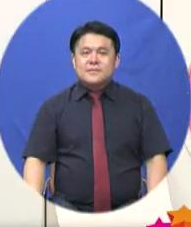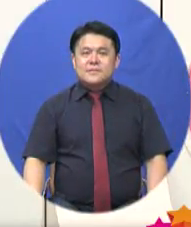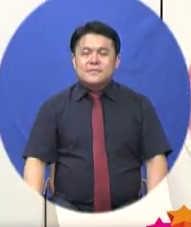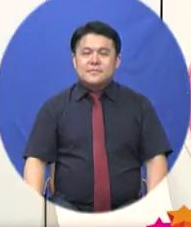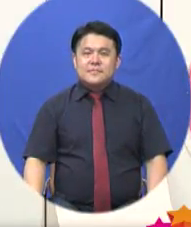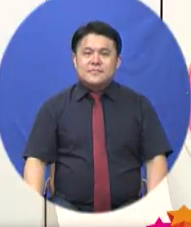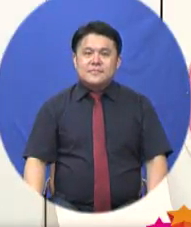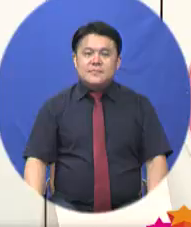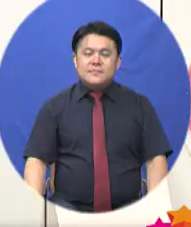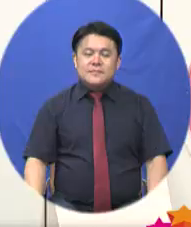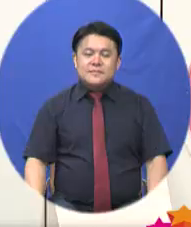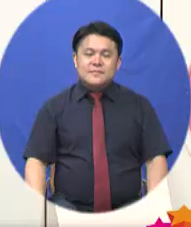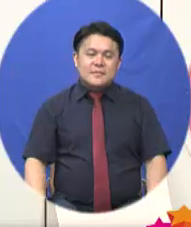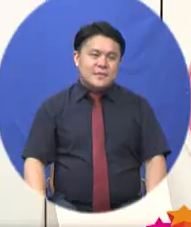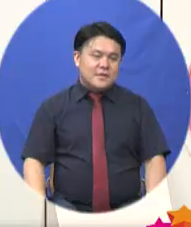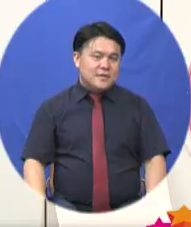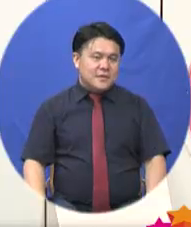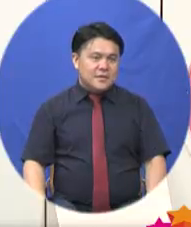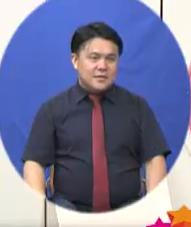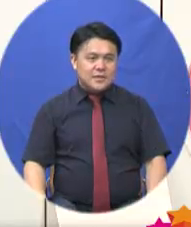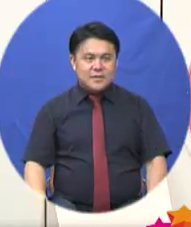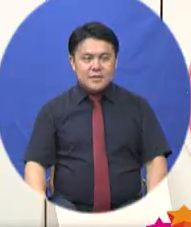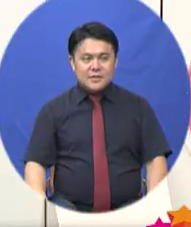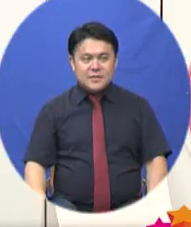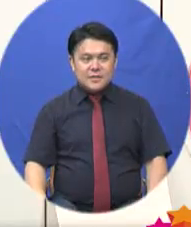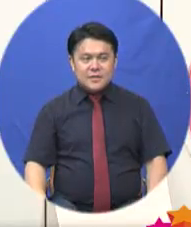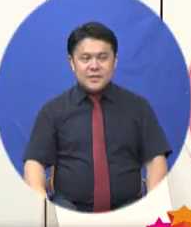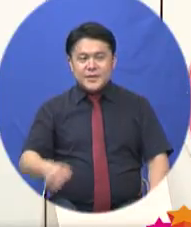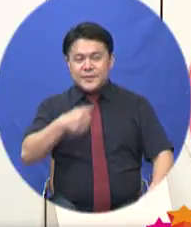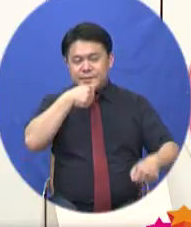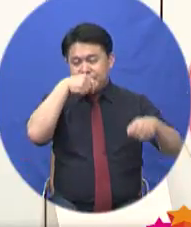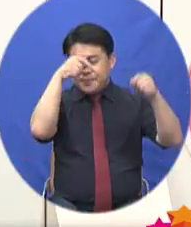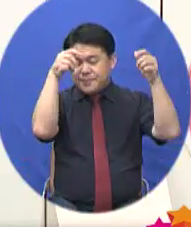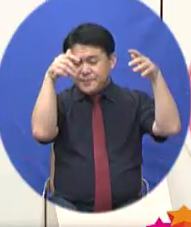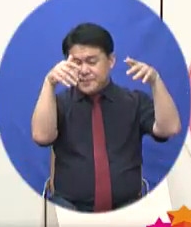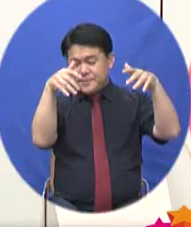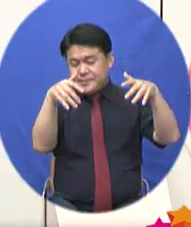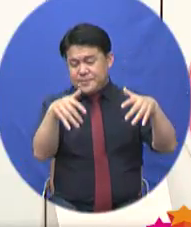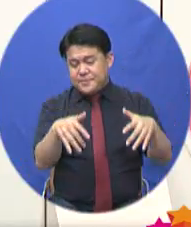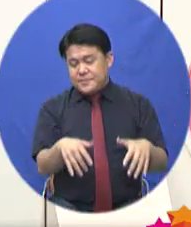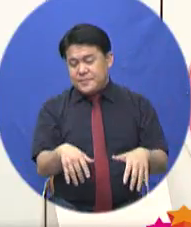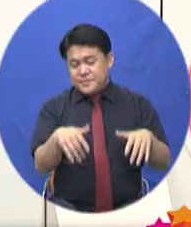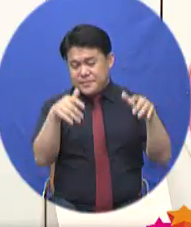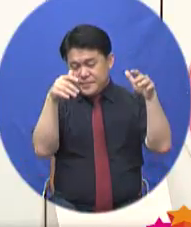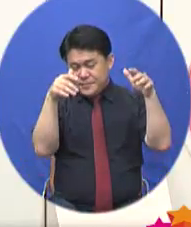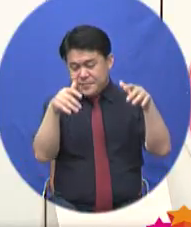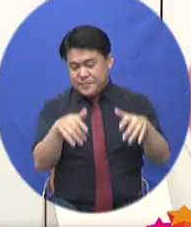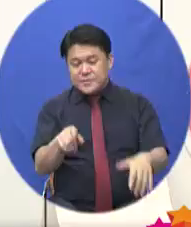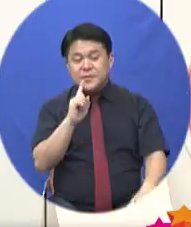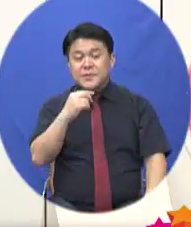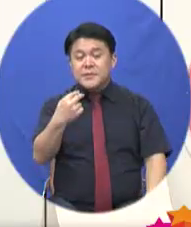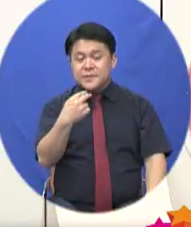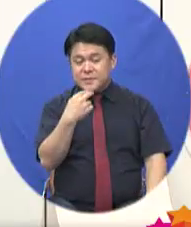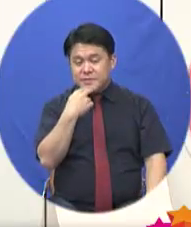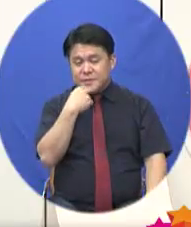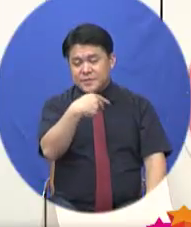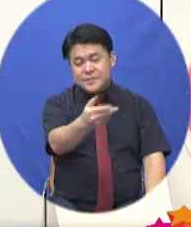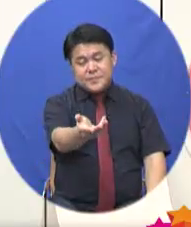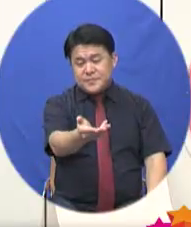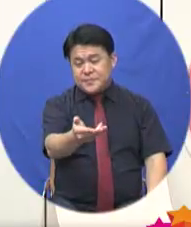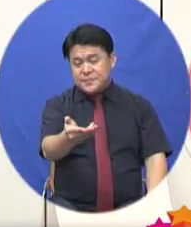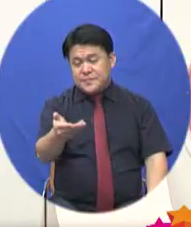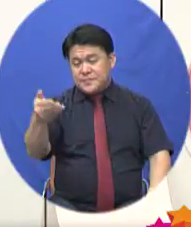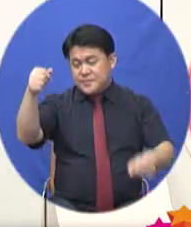사랑이 빗물이 되어 말없이 햇빛이